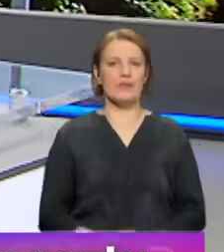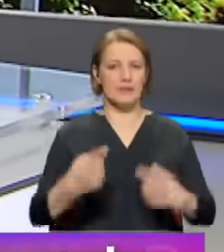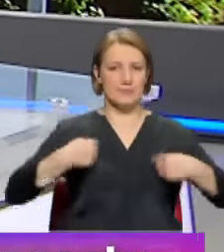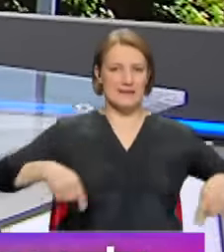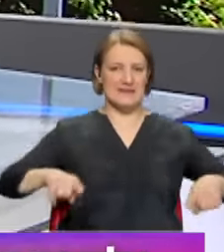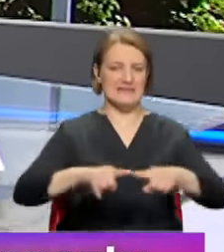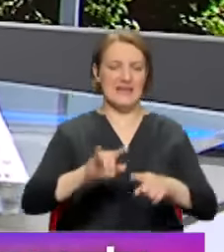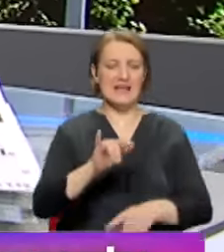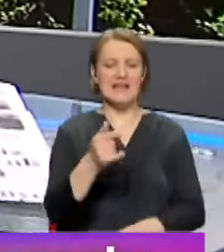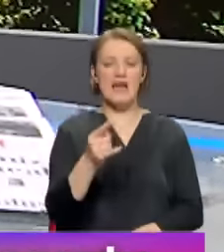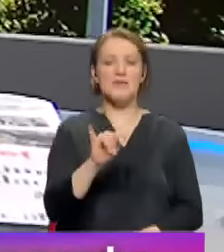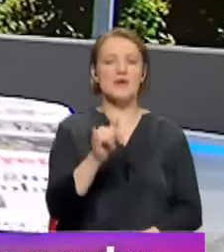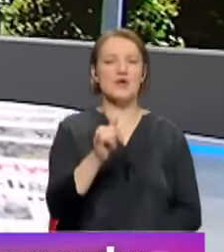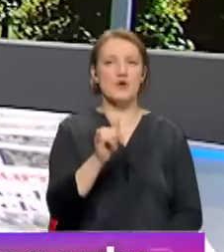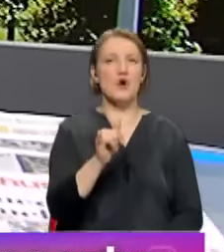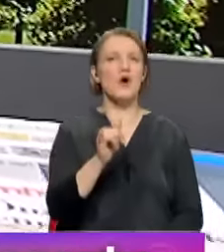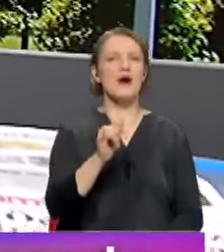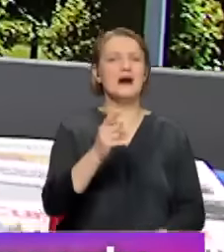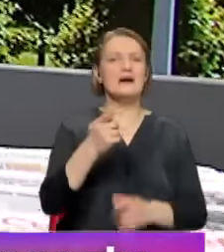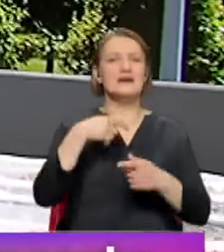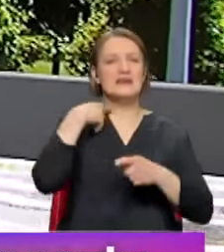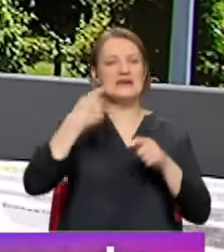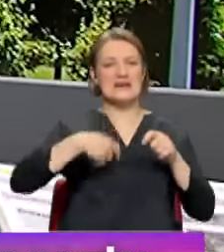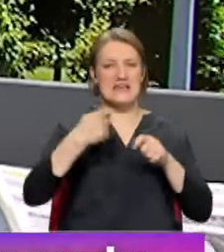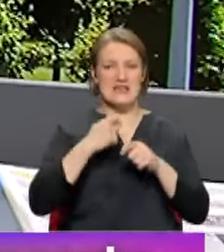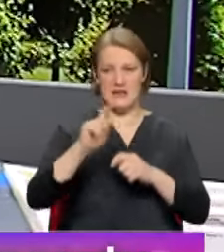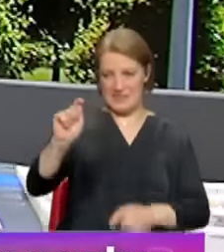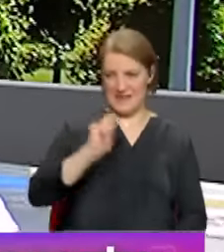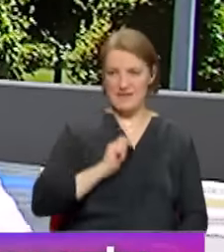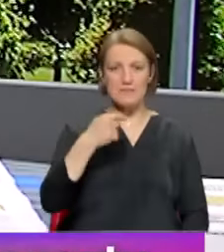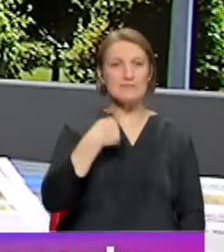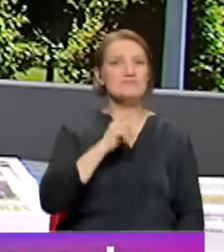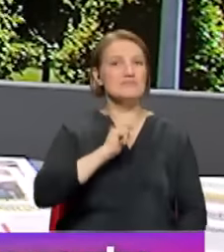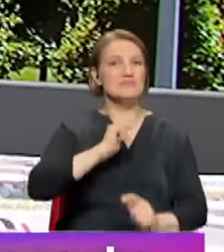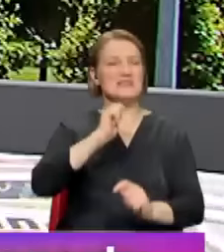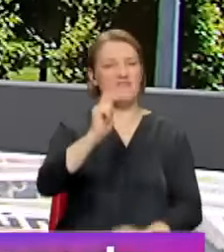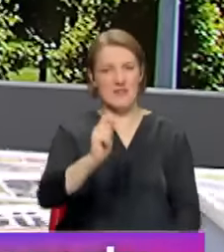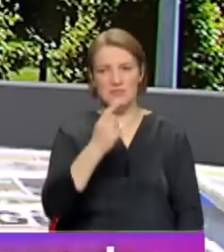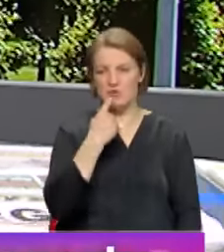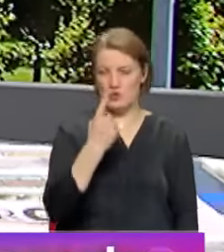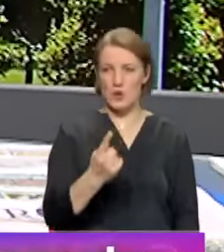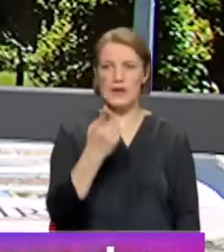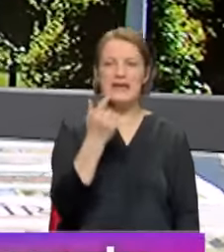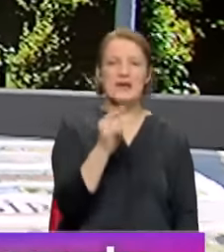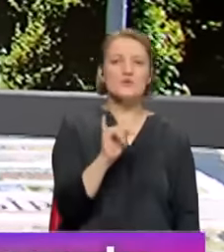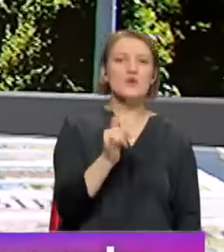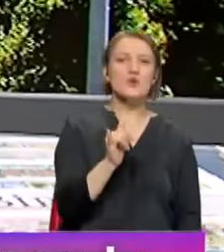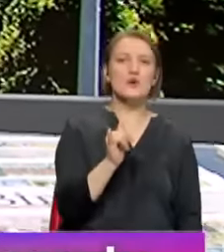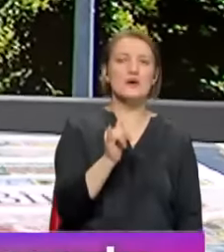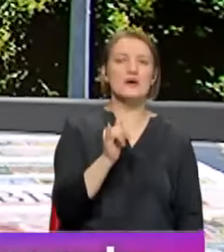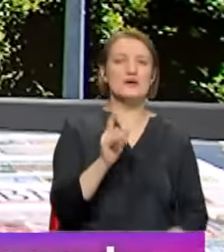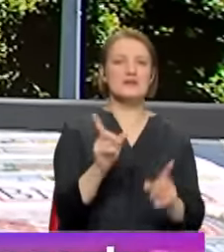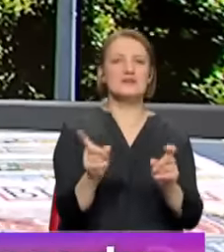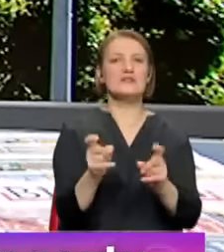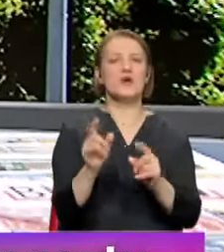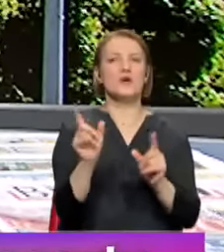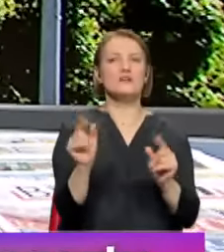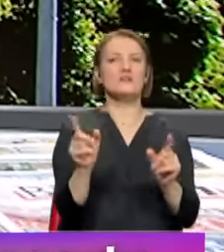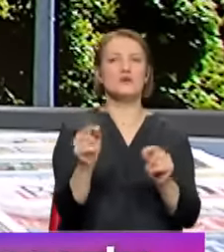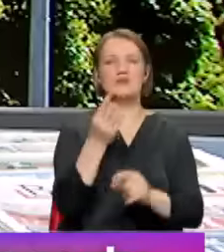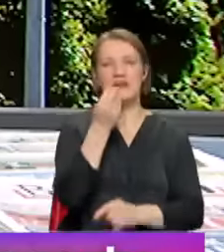Bize yarım kilo kıymayı tavsiye edenler, bizim de onlara tavsiyemiz diyor izleyicimiz. Yarım kilo ıstakoz